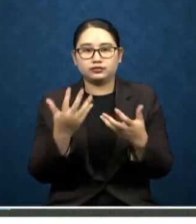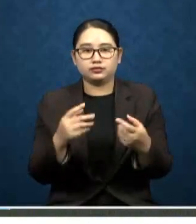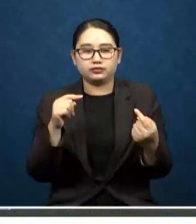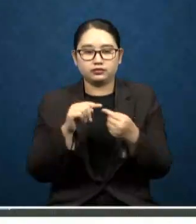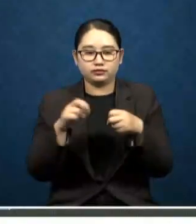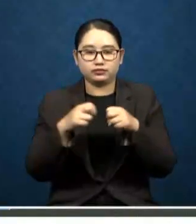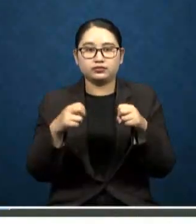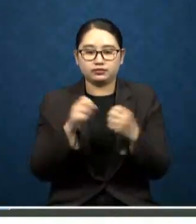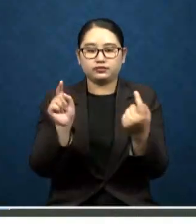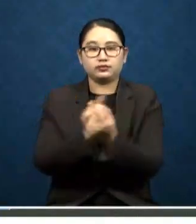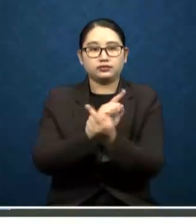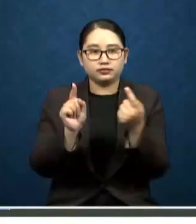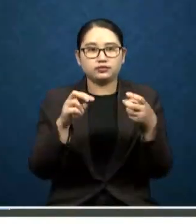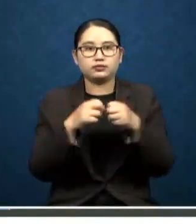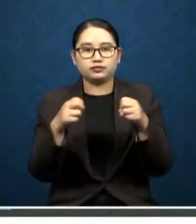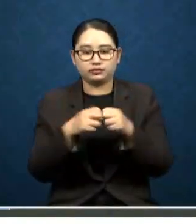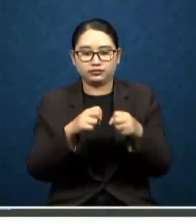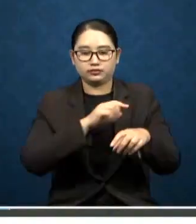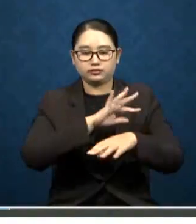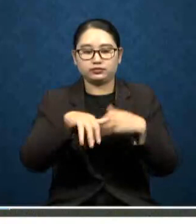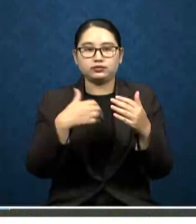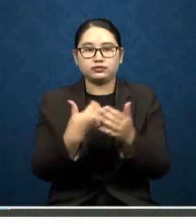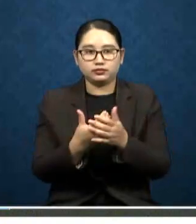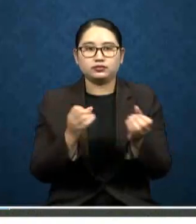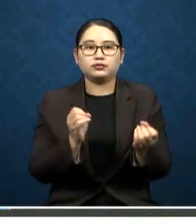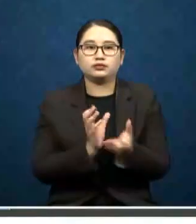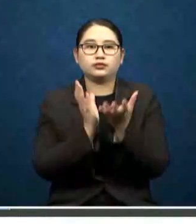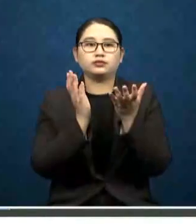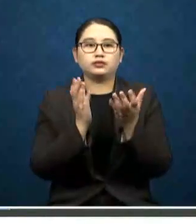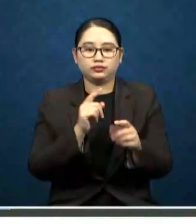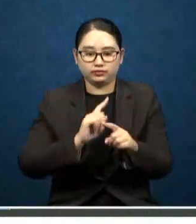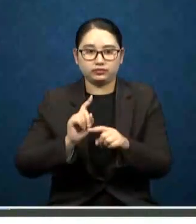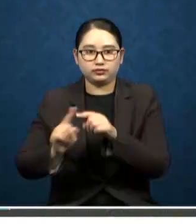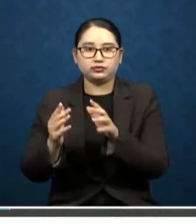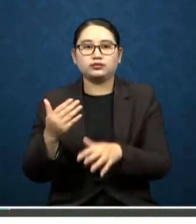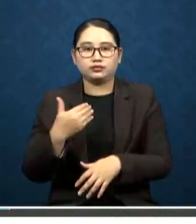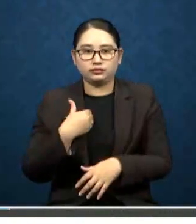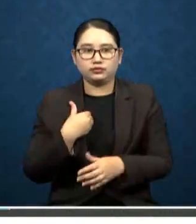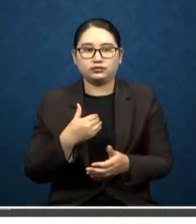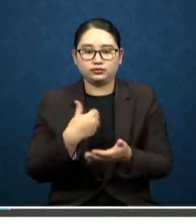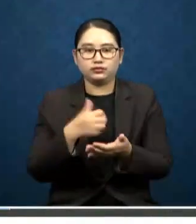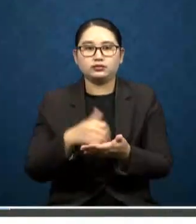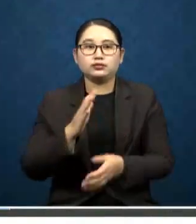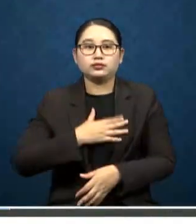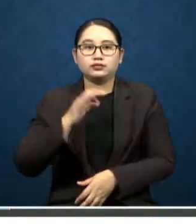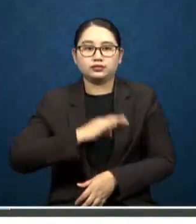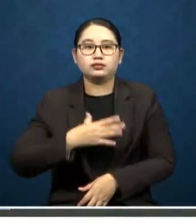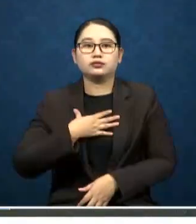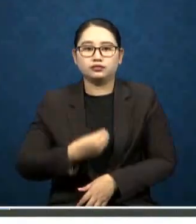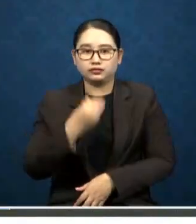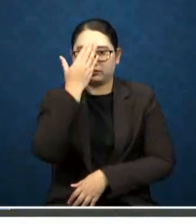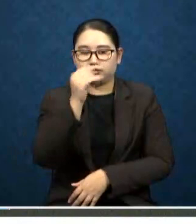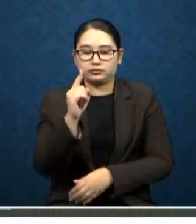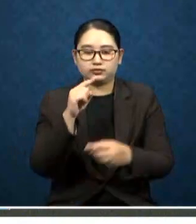ปัญหาสังคมและปัญหาทั้งปวงที่ตามมาที่ผูกใจผมเพราะอะไร